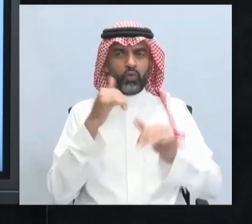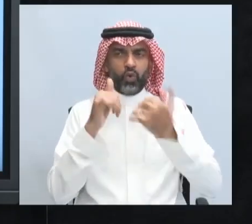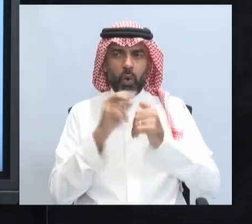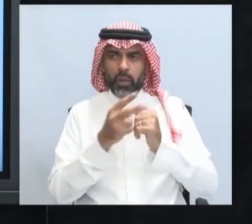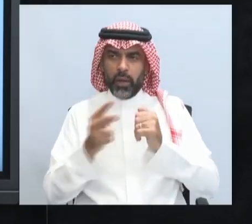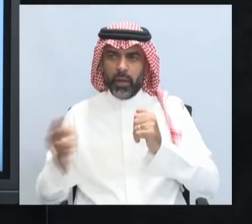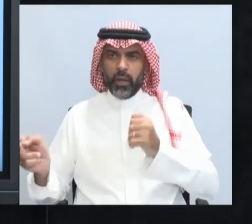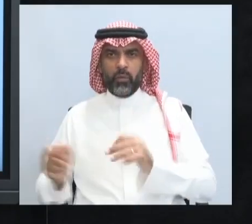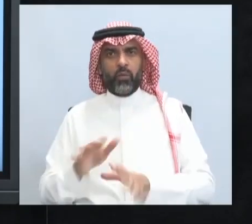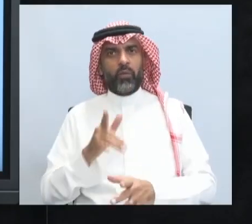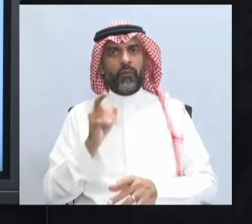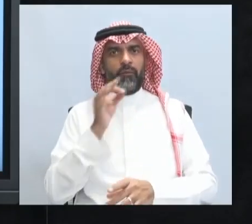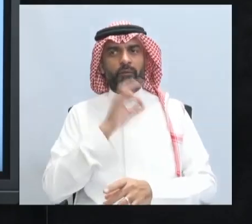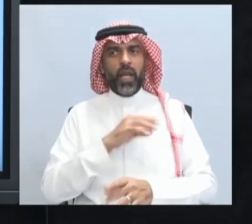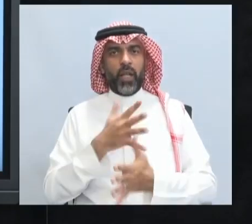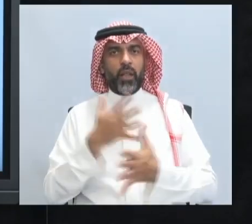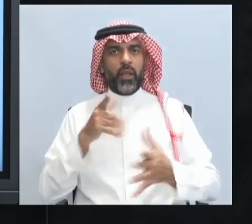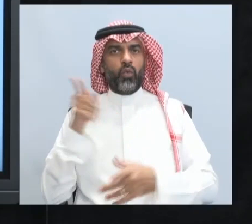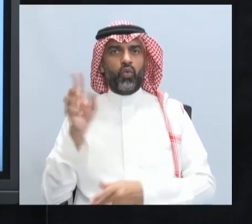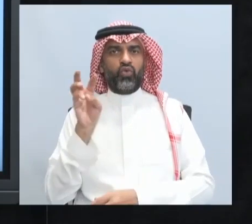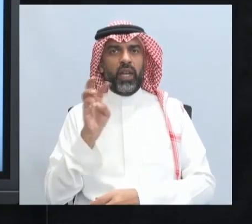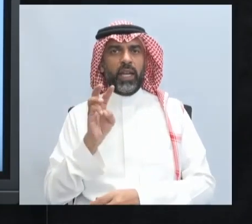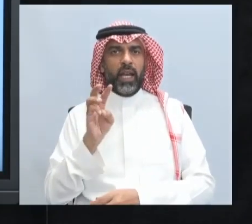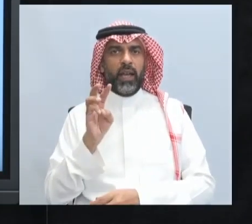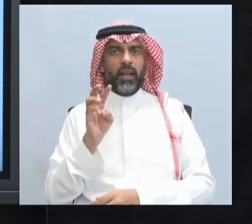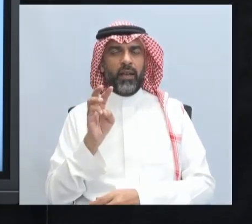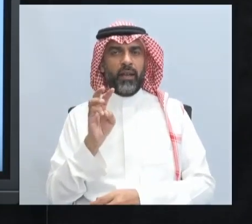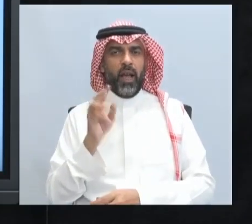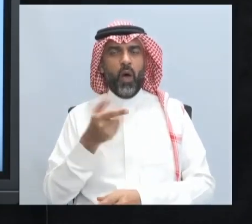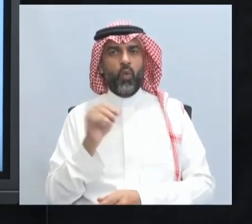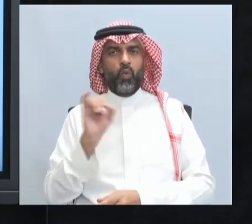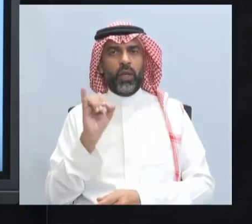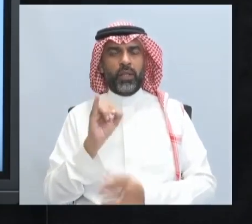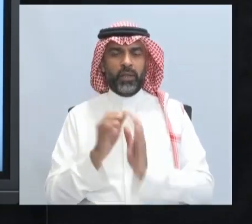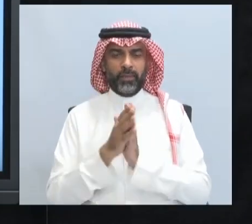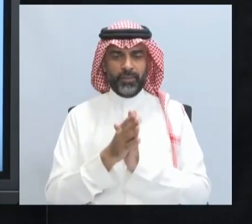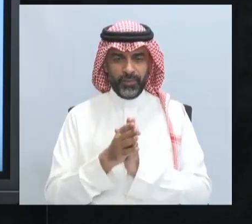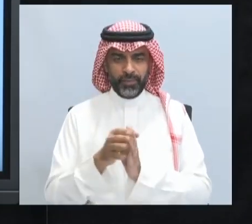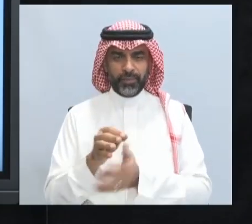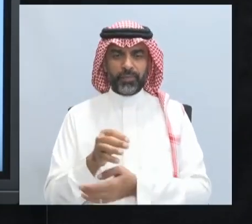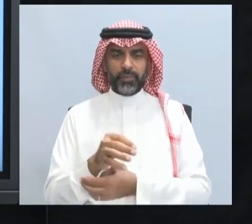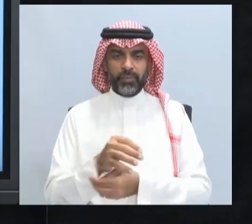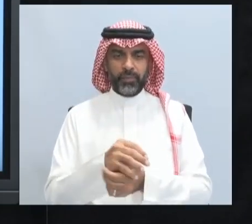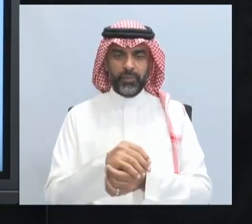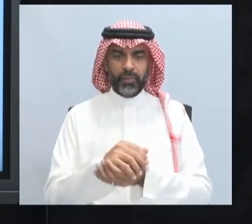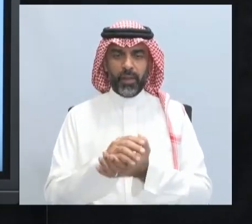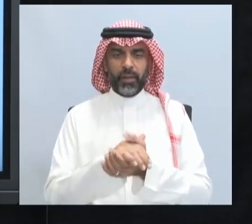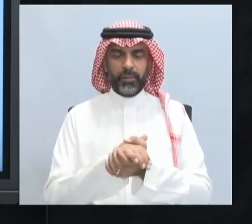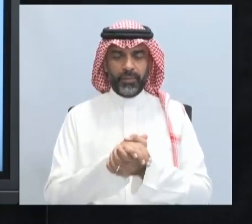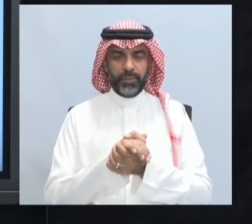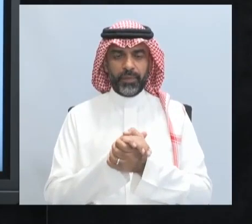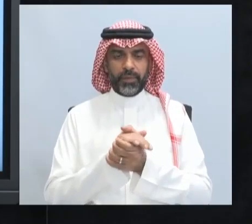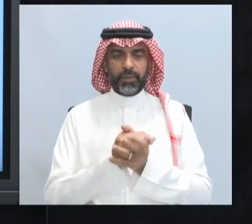تقلل التكاليف من شانها تحافظ على العملاء تجعل هنالك تميز لمنظمه عن غيرها وبالتالي دائما